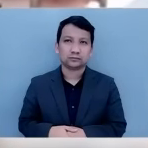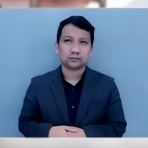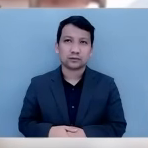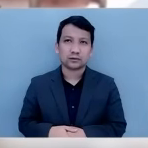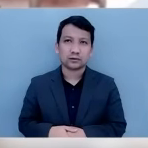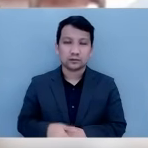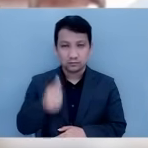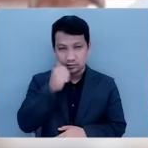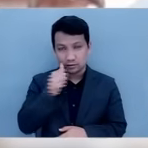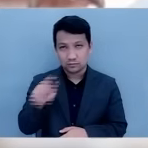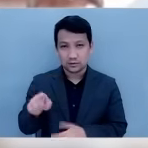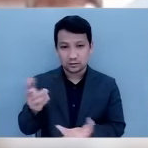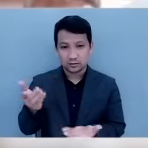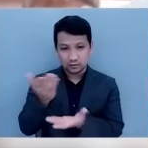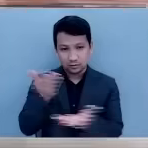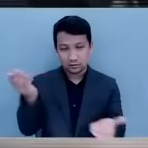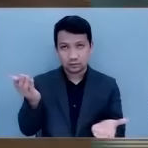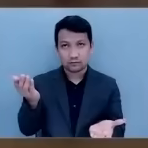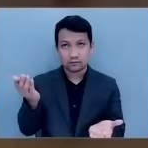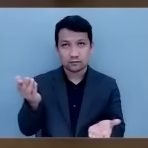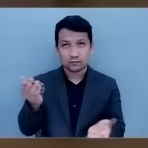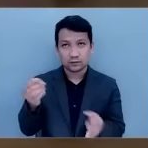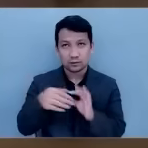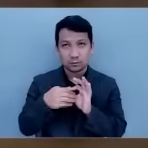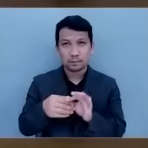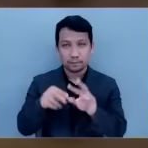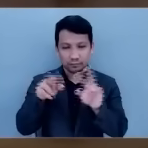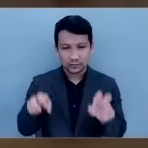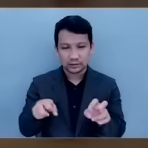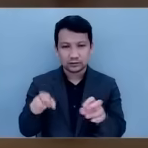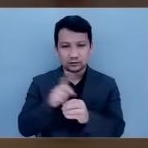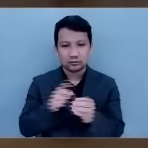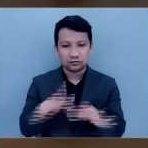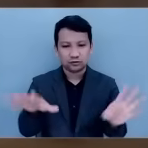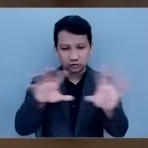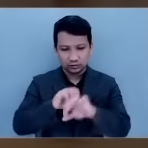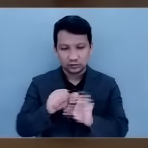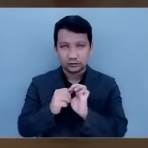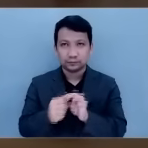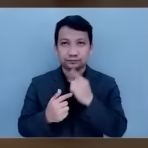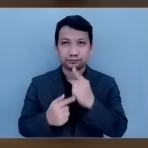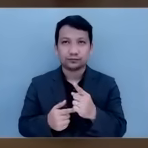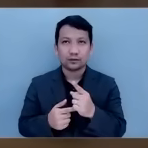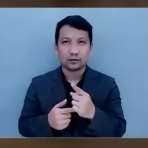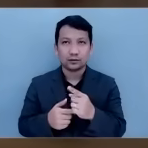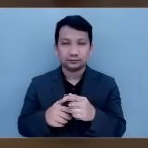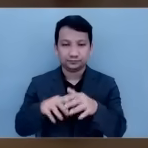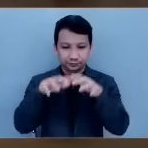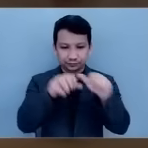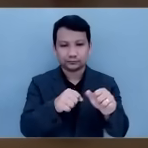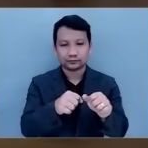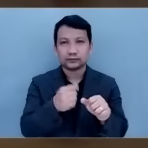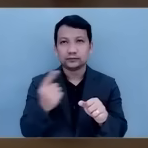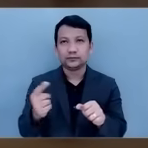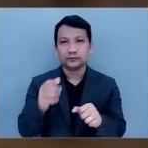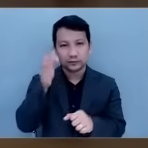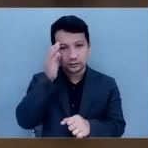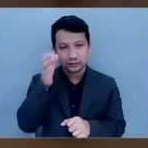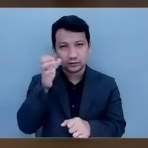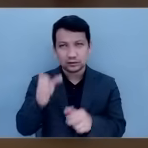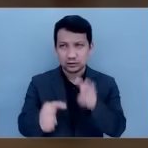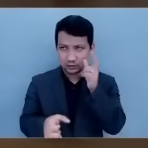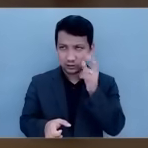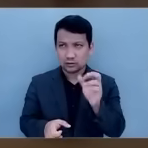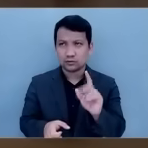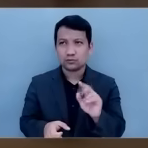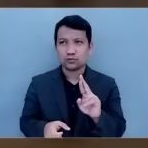is lying through her teeth. Bago natapos ang pagdinig, pinakontemp ng mga senador si Franz Ruiz.